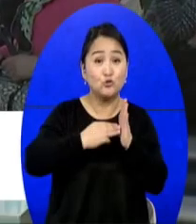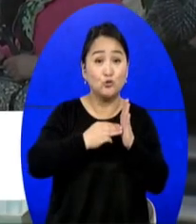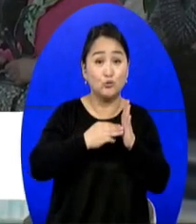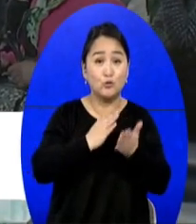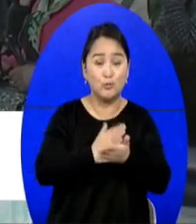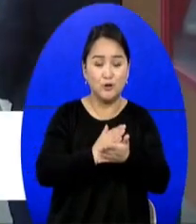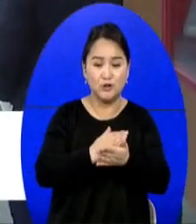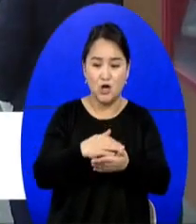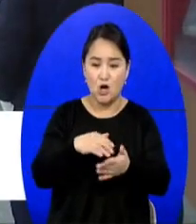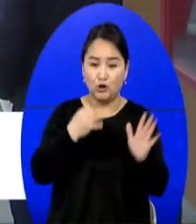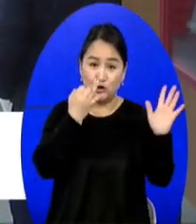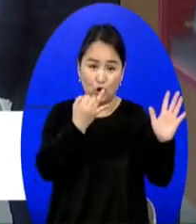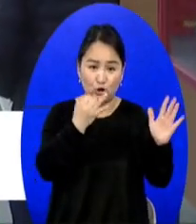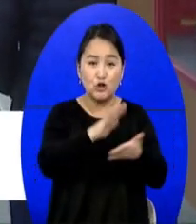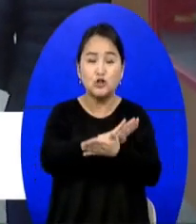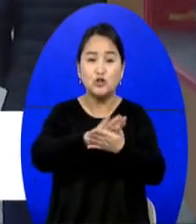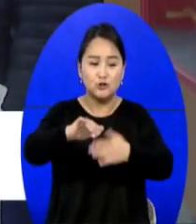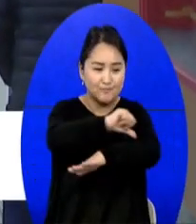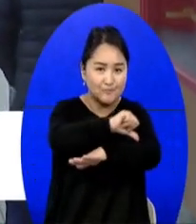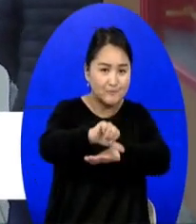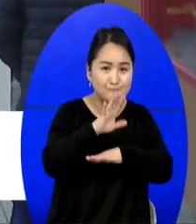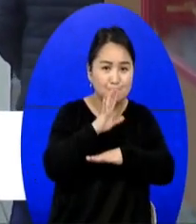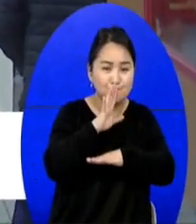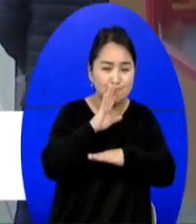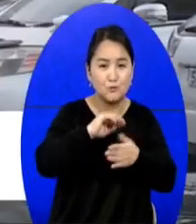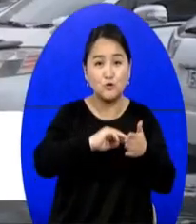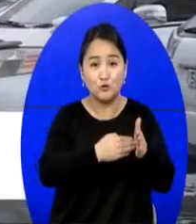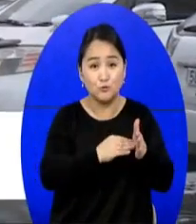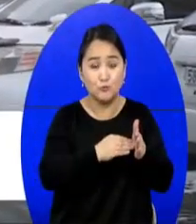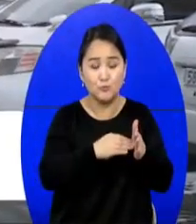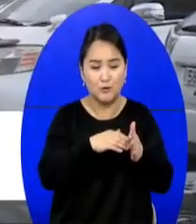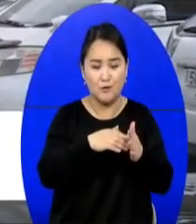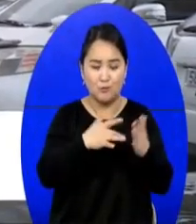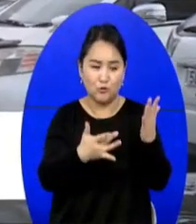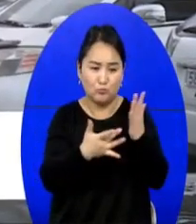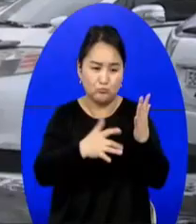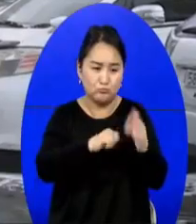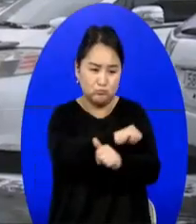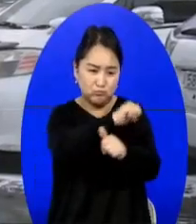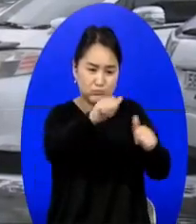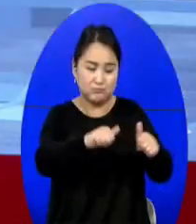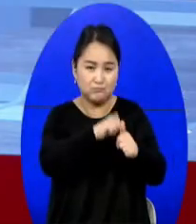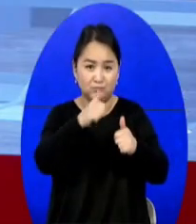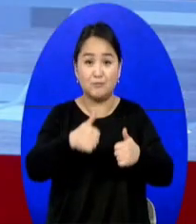мэс заслыг нэвтрүүлж орчин үеийн техник тоног төхөөрөмжөөр дотоод базаа хангаж ажиллаж байна.